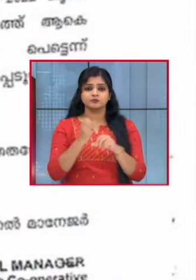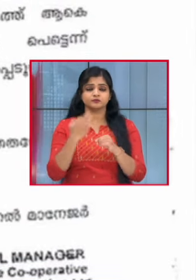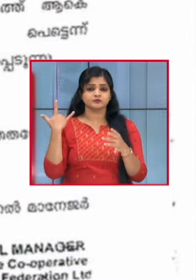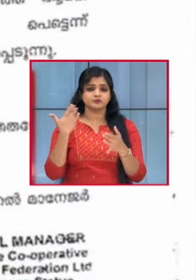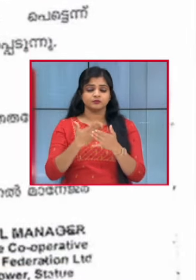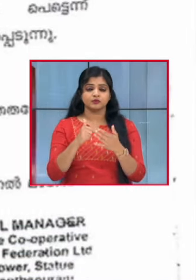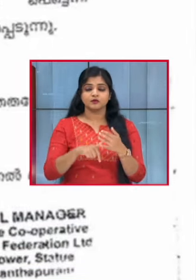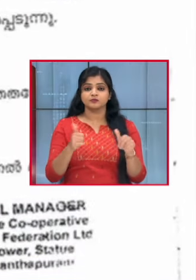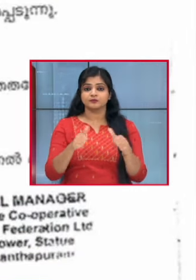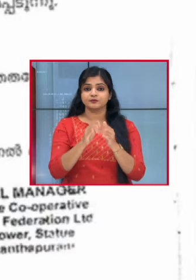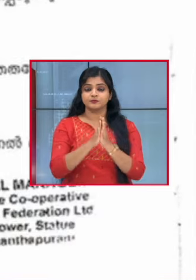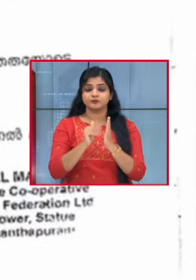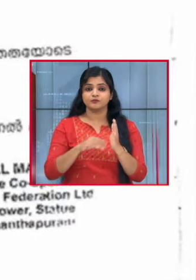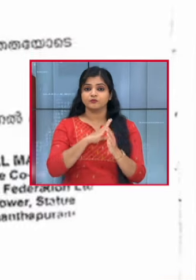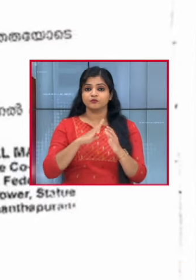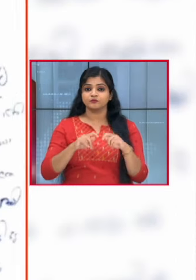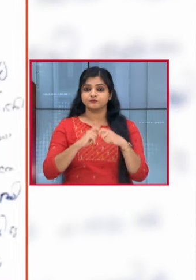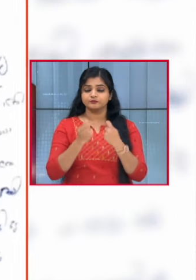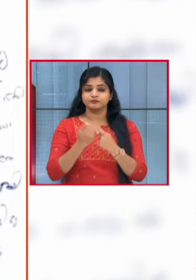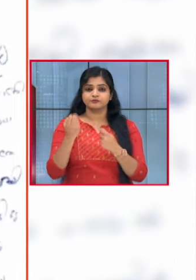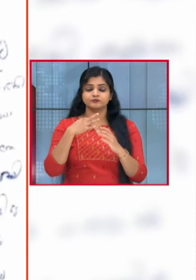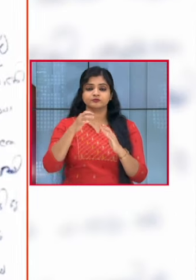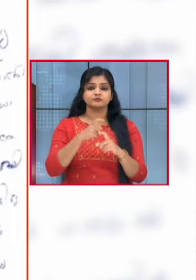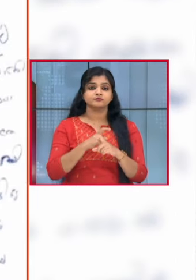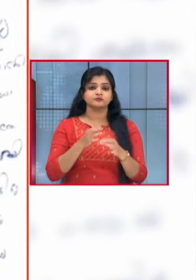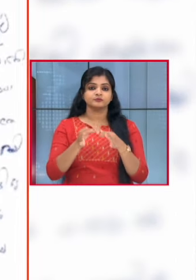ക്ഷേത്രം ഭാരവാഹികൾ നൽകുന്ന വിശദീകരണം എന്താണ്?